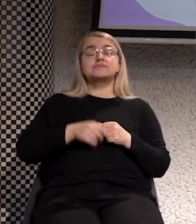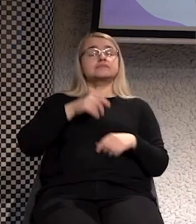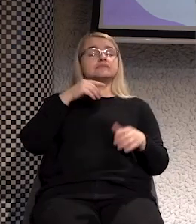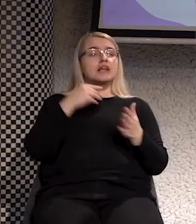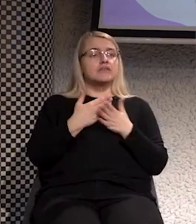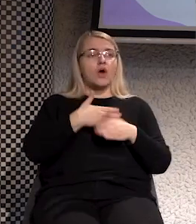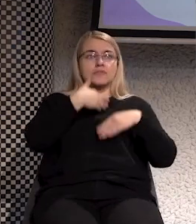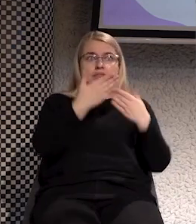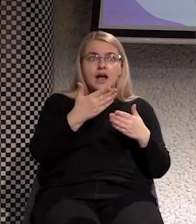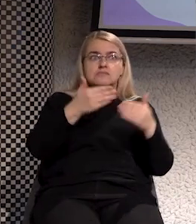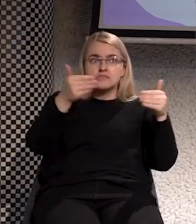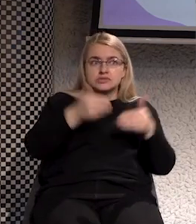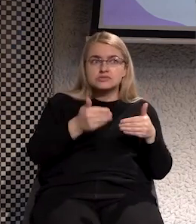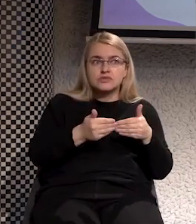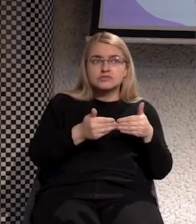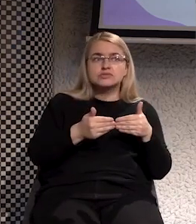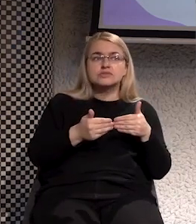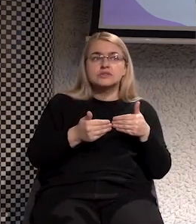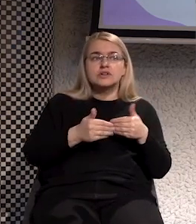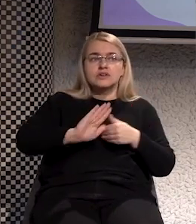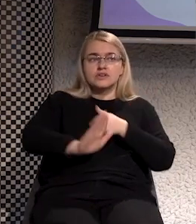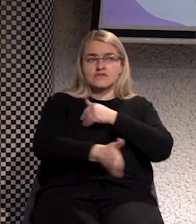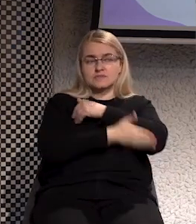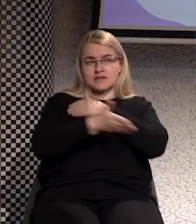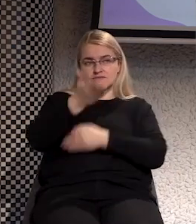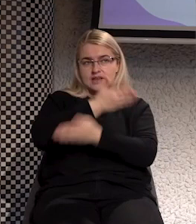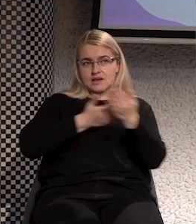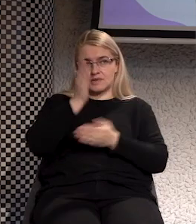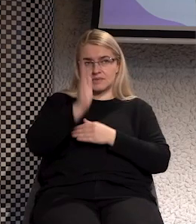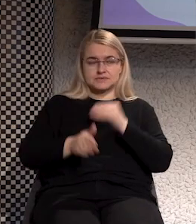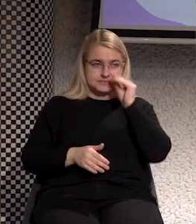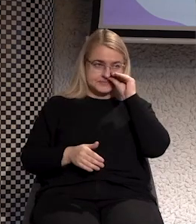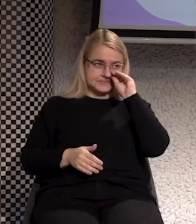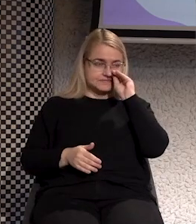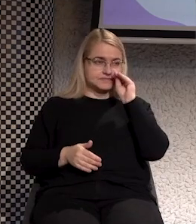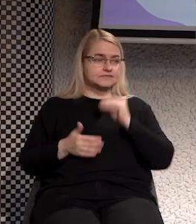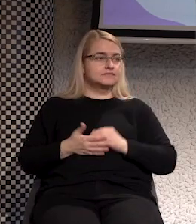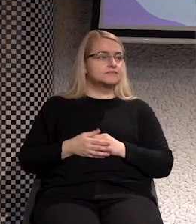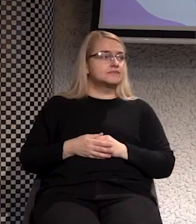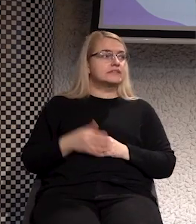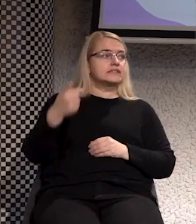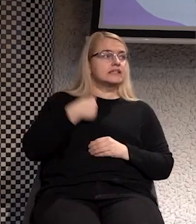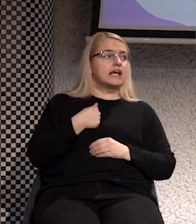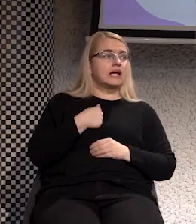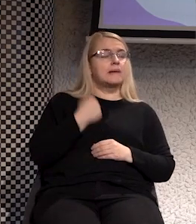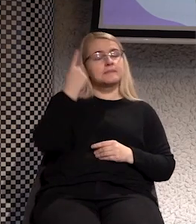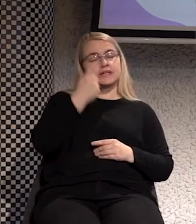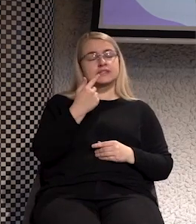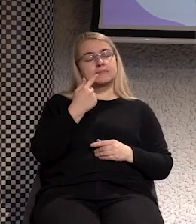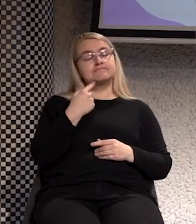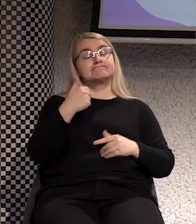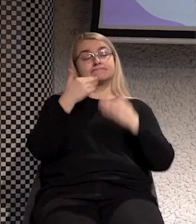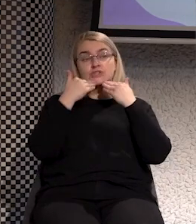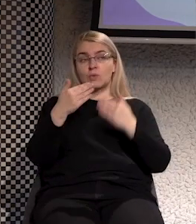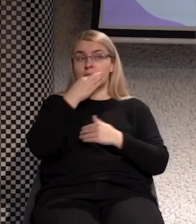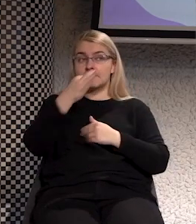oni będą to robić i będą w tym się wspierać wzajemnie. Ja sobie tak myślę, dziękuję w ogóle za to pytanie, bo ono